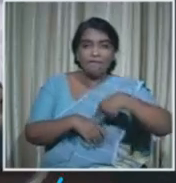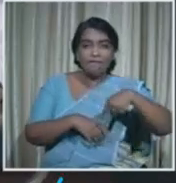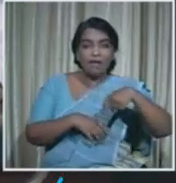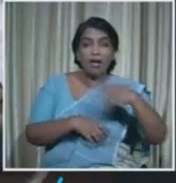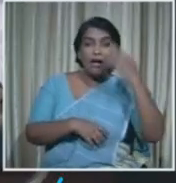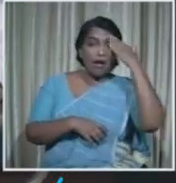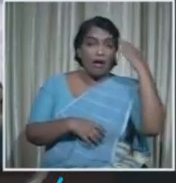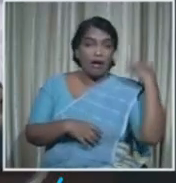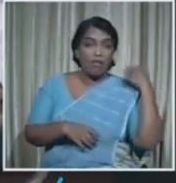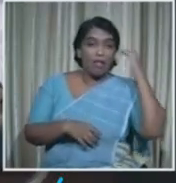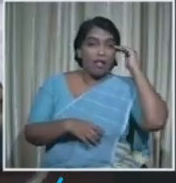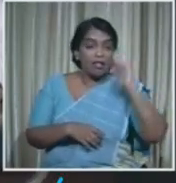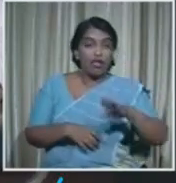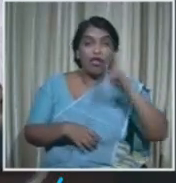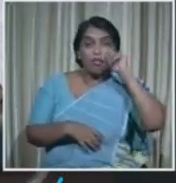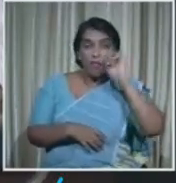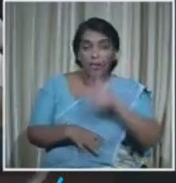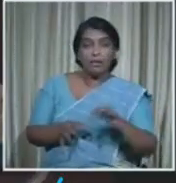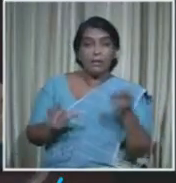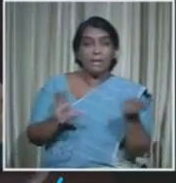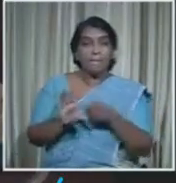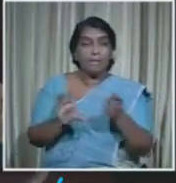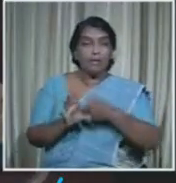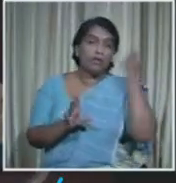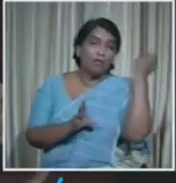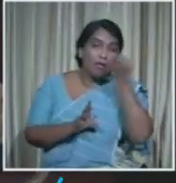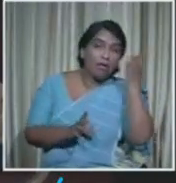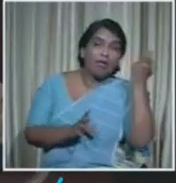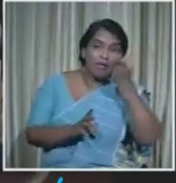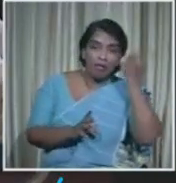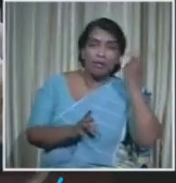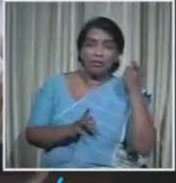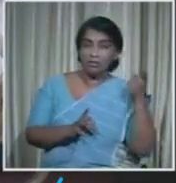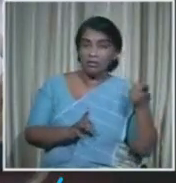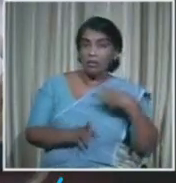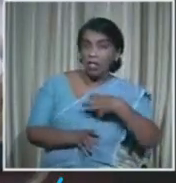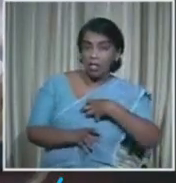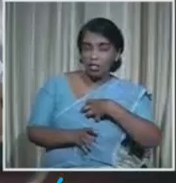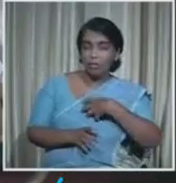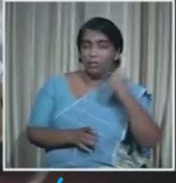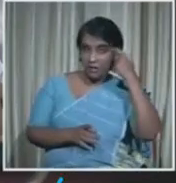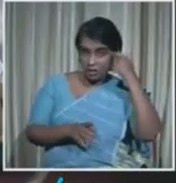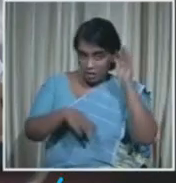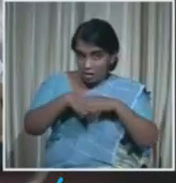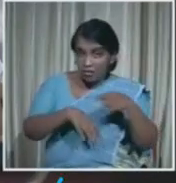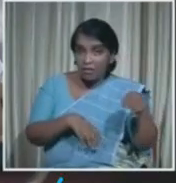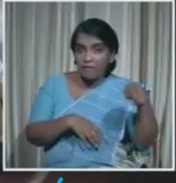අම්මලා දුවාලා පුතාලා වෙනුවෙන් කිරිපිටි ටික ගන්න ඒ විඳින දුක වේදනාව